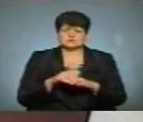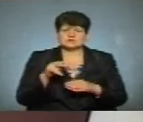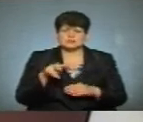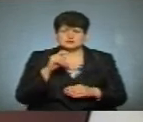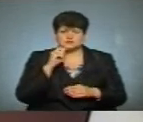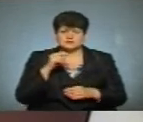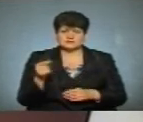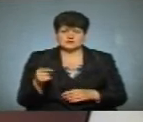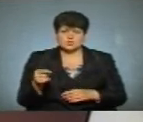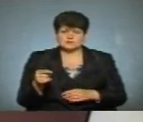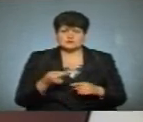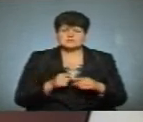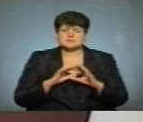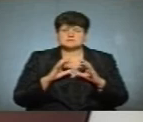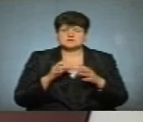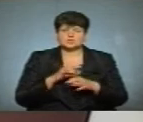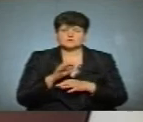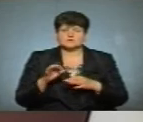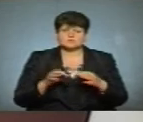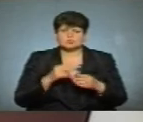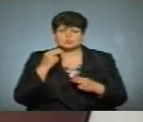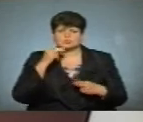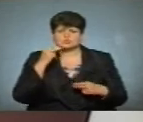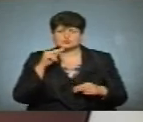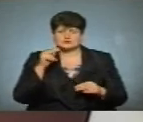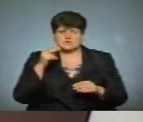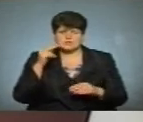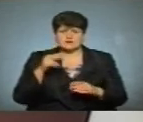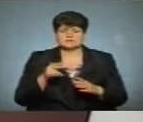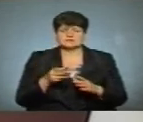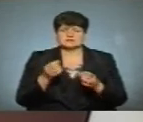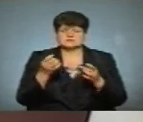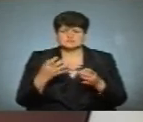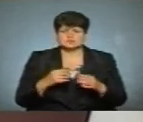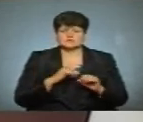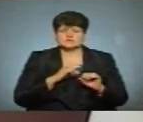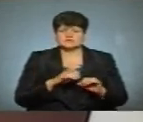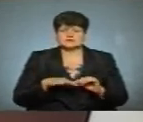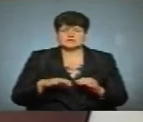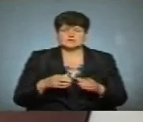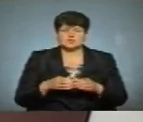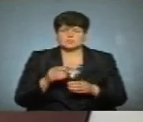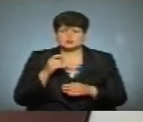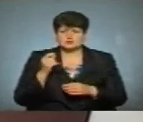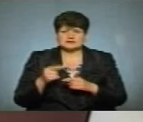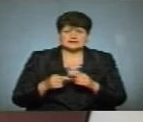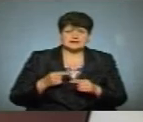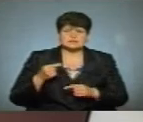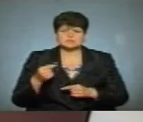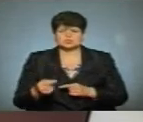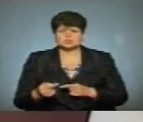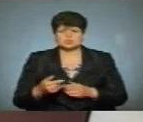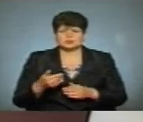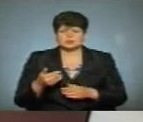в Тернополі. Це міжнародний проєкт вдосконалення цивільного захисту в об'єднаних територіальних громадах України. Наступний крок, каже